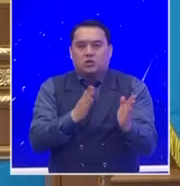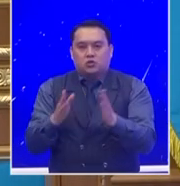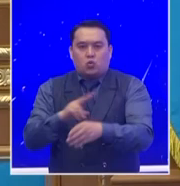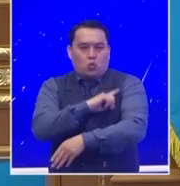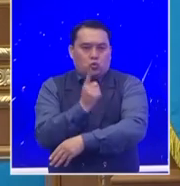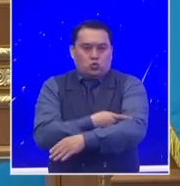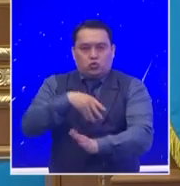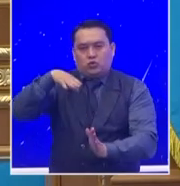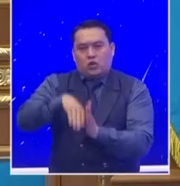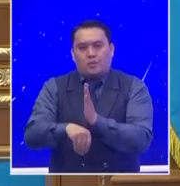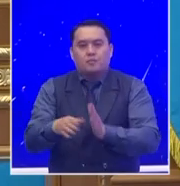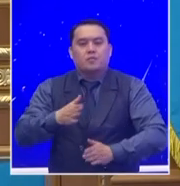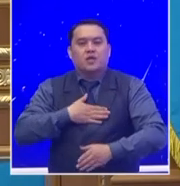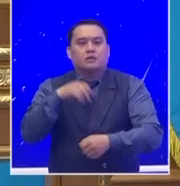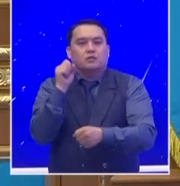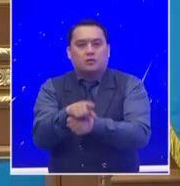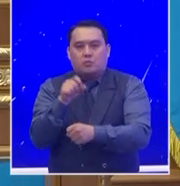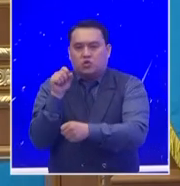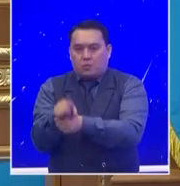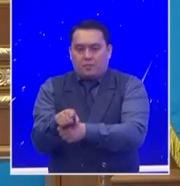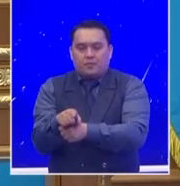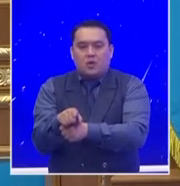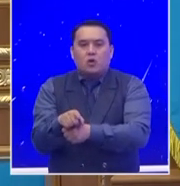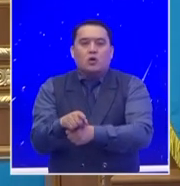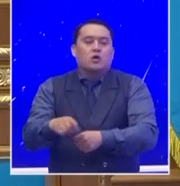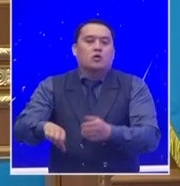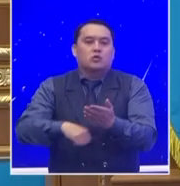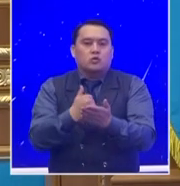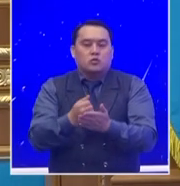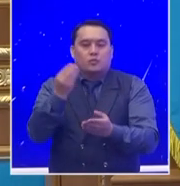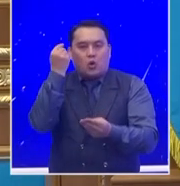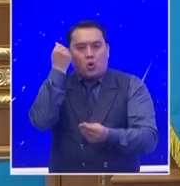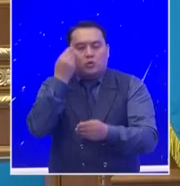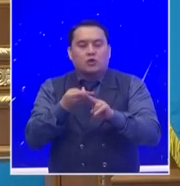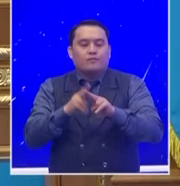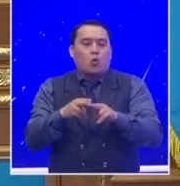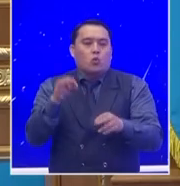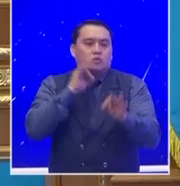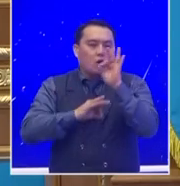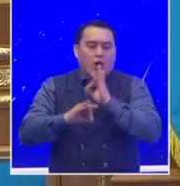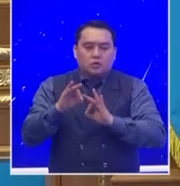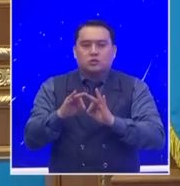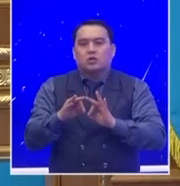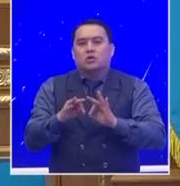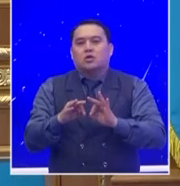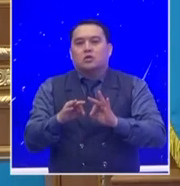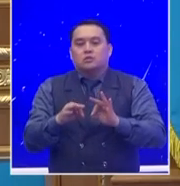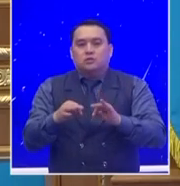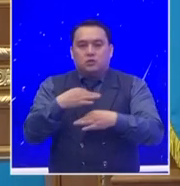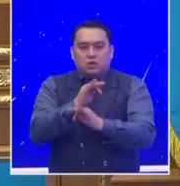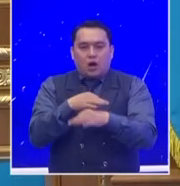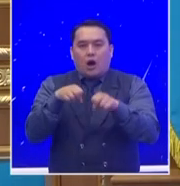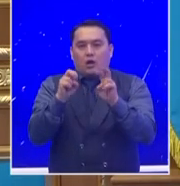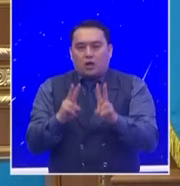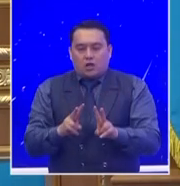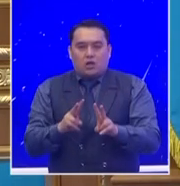күшейтілді. Менің тапсырмам бойынша үкімет қорынан дәрі-дәрмек, тест жүйелерін және зертханаға